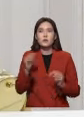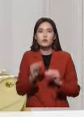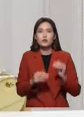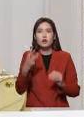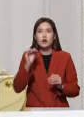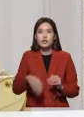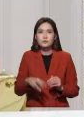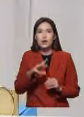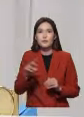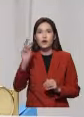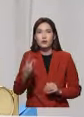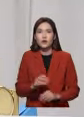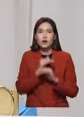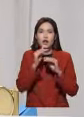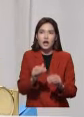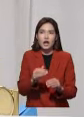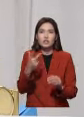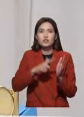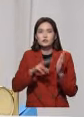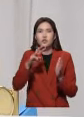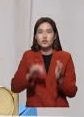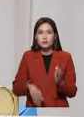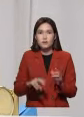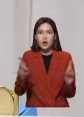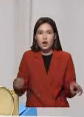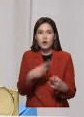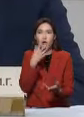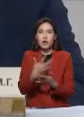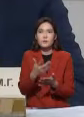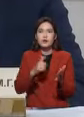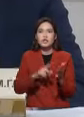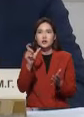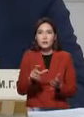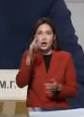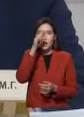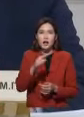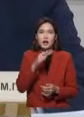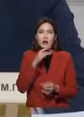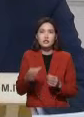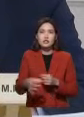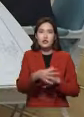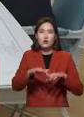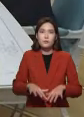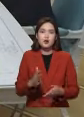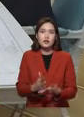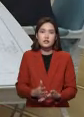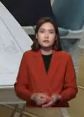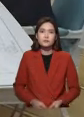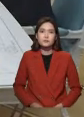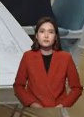миллиард доллардан асатын 143 жоба жүзеге асырылған. Оның 140-ы Қазақстан аумағында орналасқан.